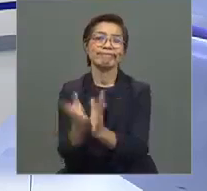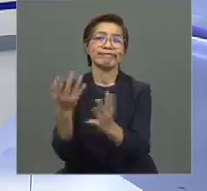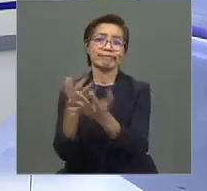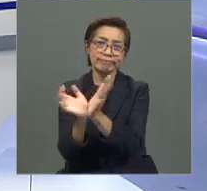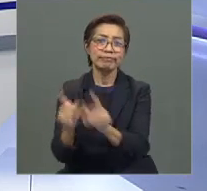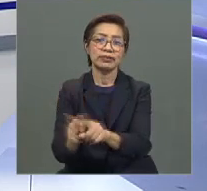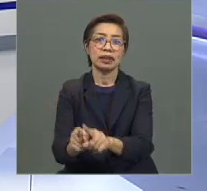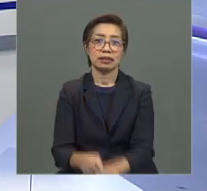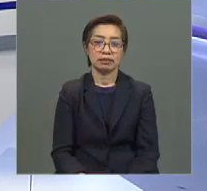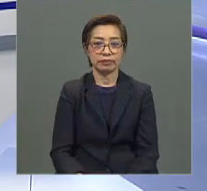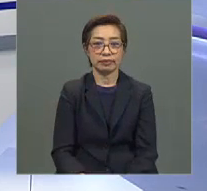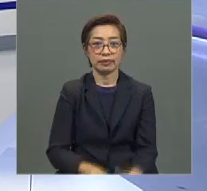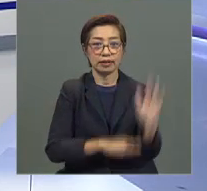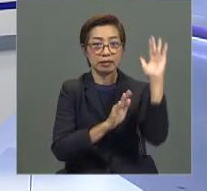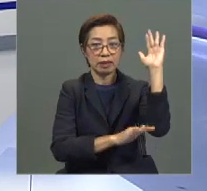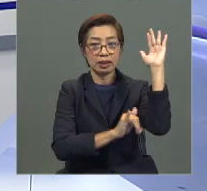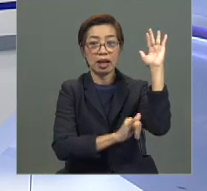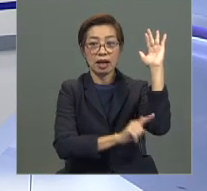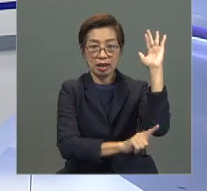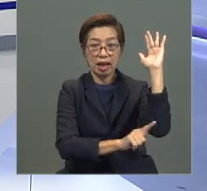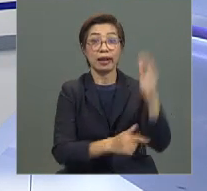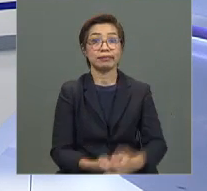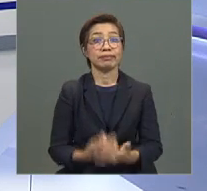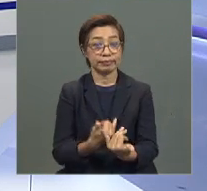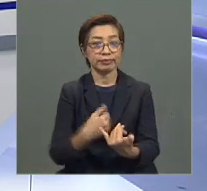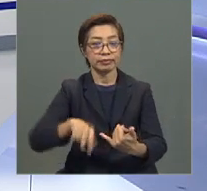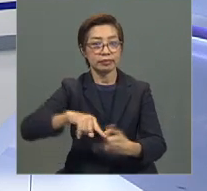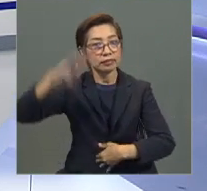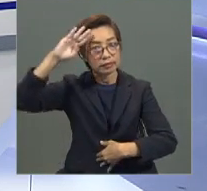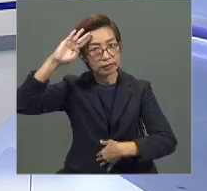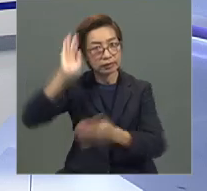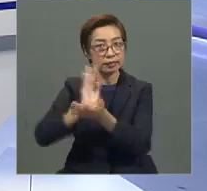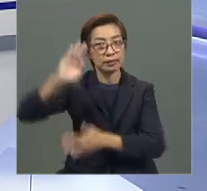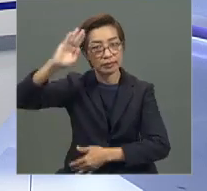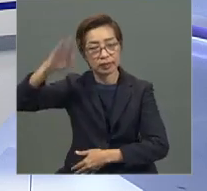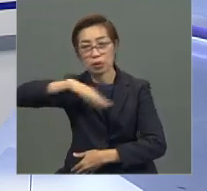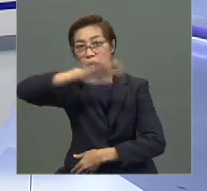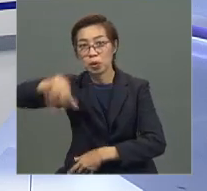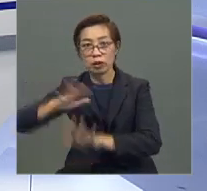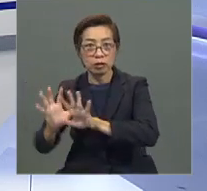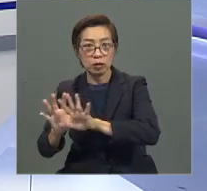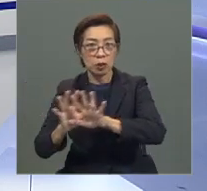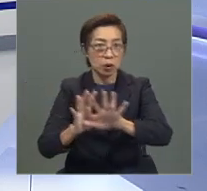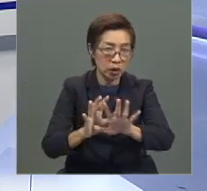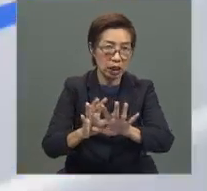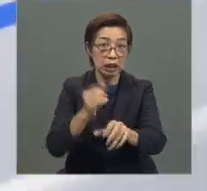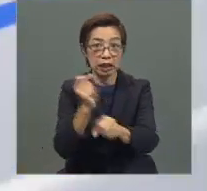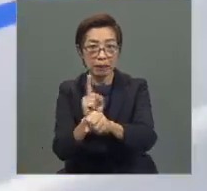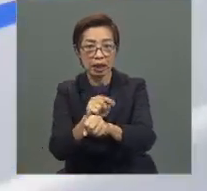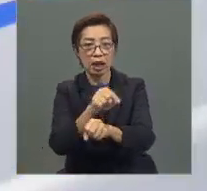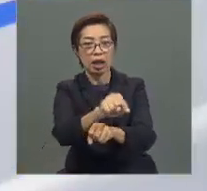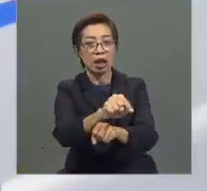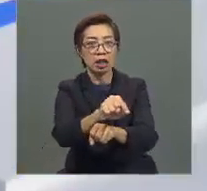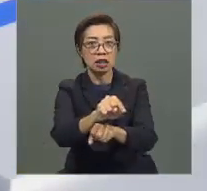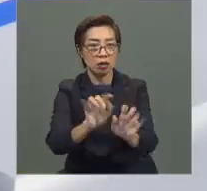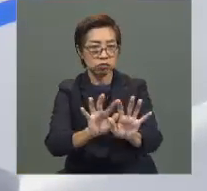ผมขอที่ภาคใต้กันนะครับที่ยะลาเจ้าหน้าที่หลายฝ่ายก็ส่วนที่กำลังการเปิดปฏิบัติการก่อนฟ้าสางครับจู่